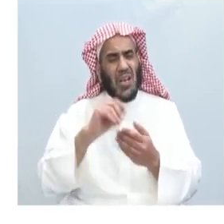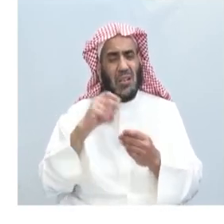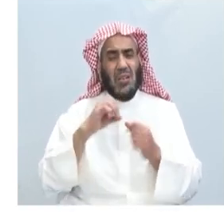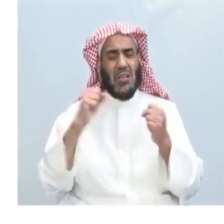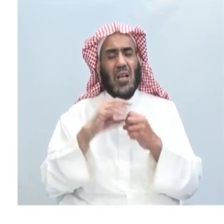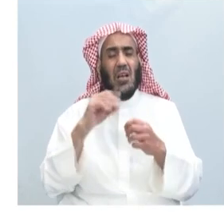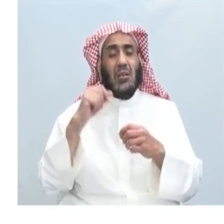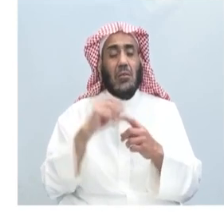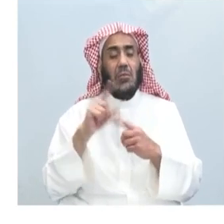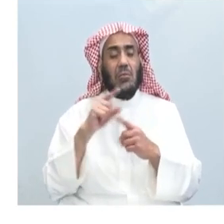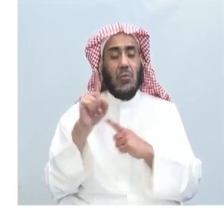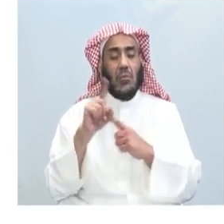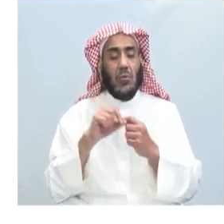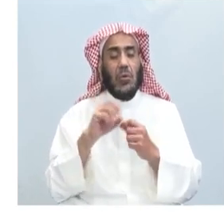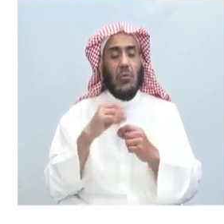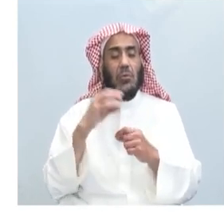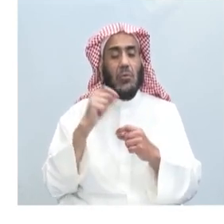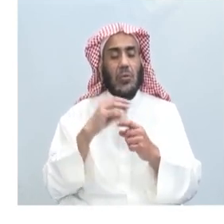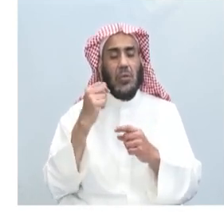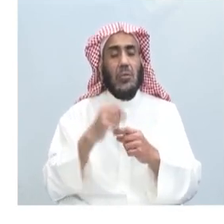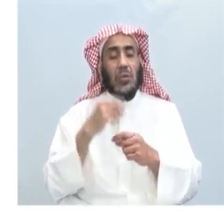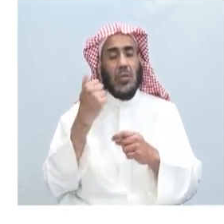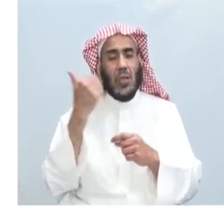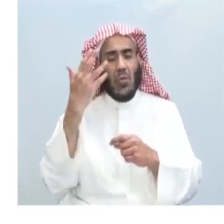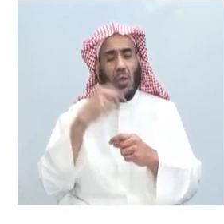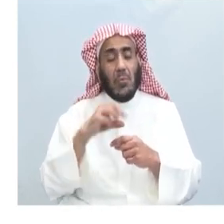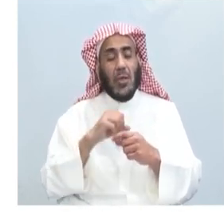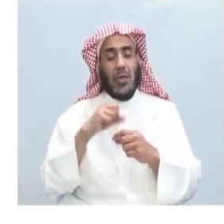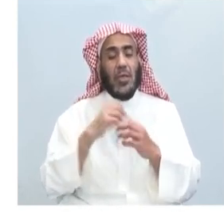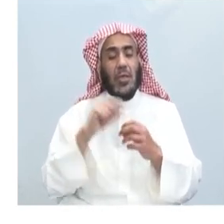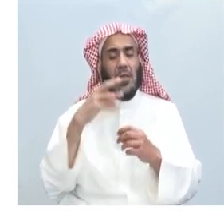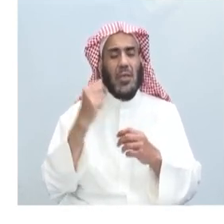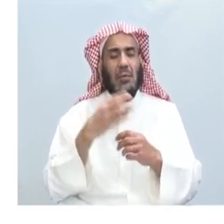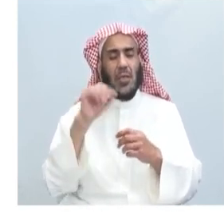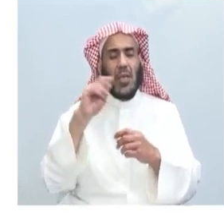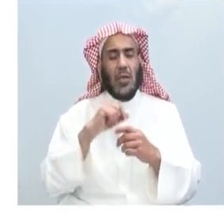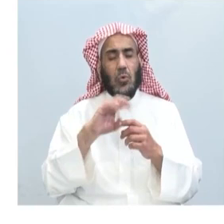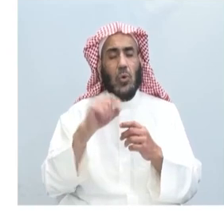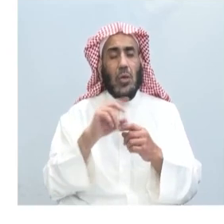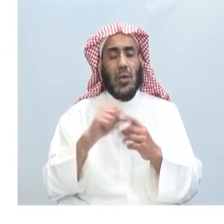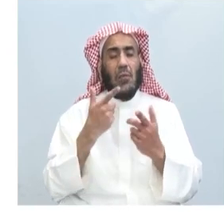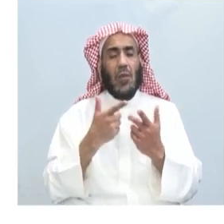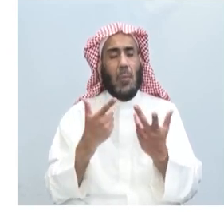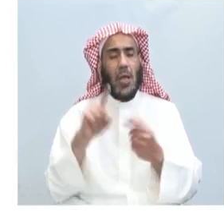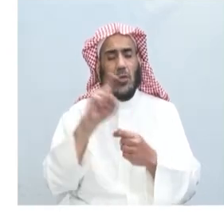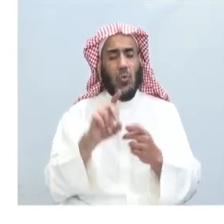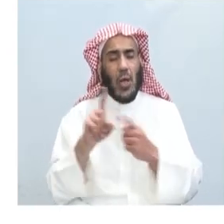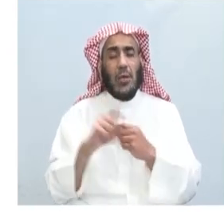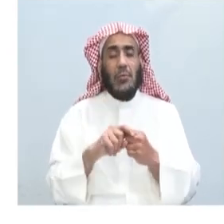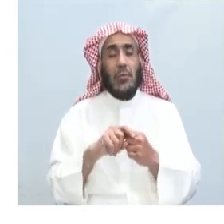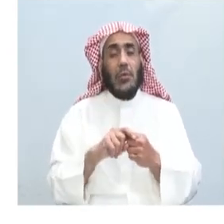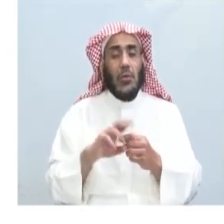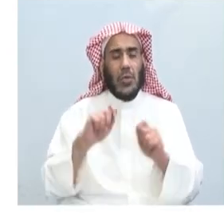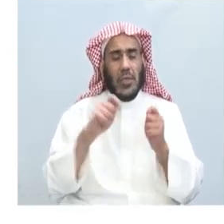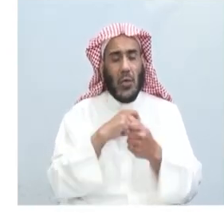وونص كيلو جول كيلو جول ركز من الحراره ما مقدار الحراره التي اطلقت بوحده السعر الغذائي طبعا